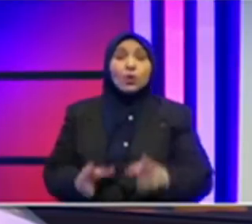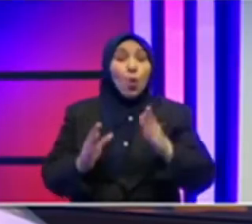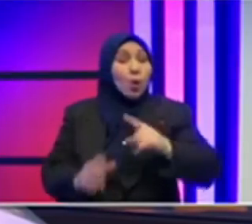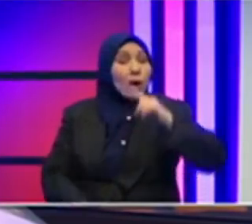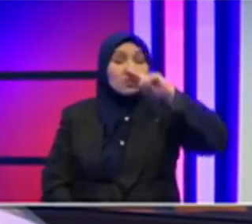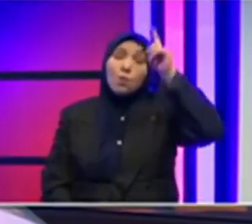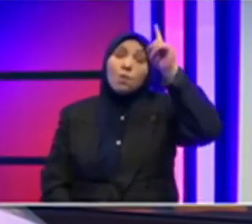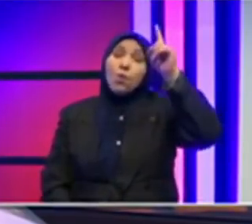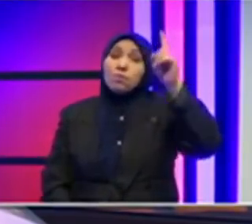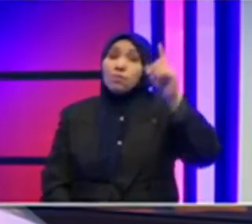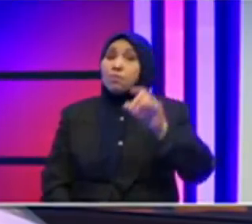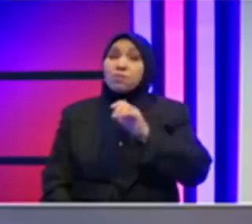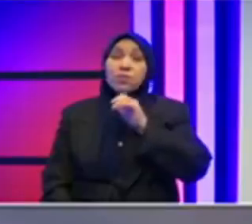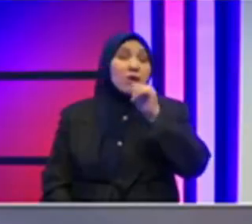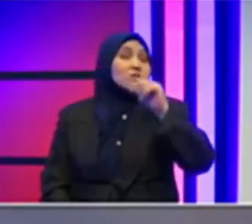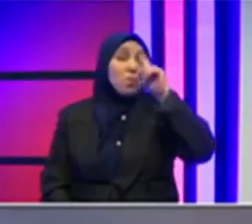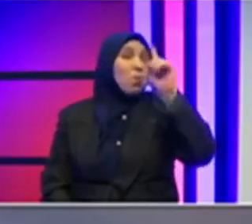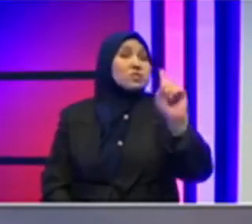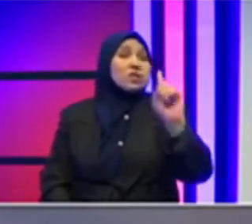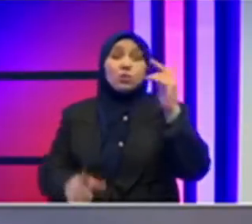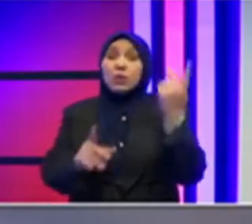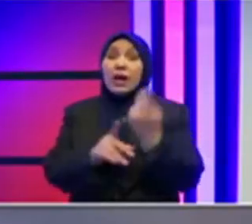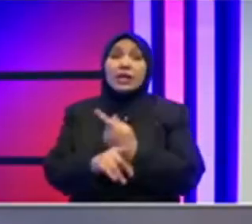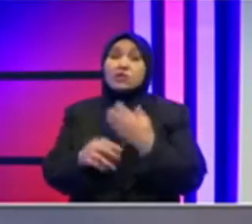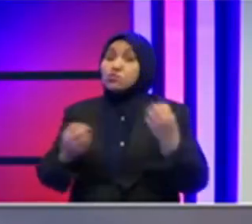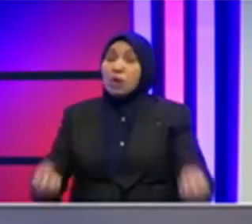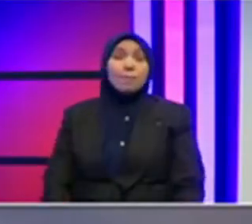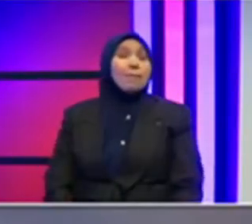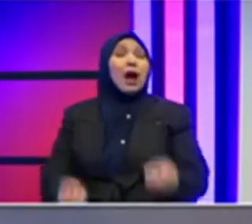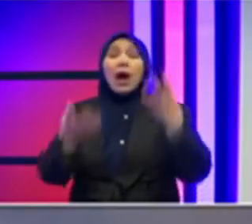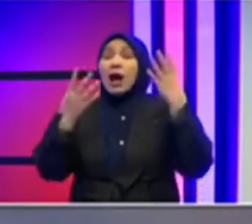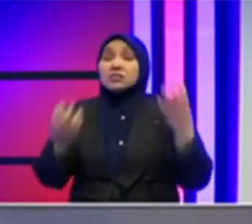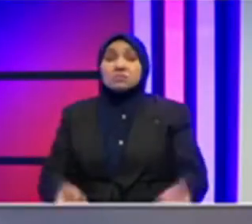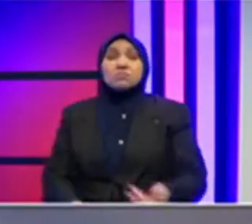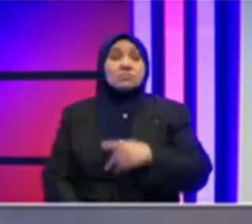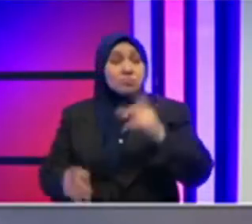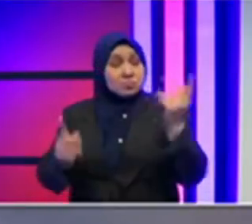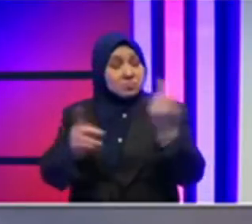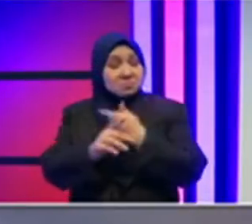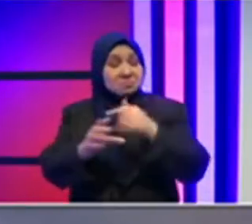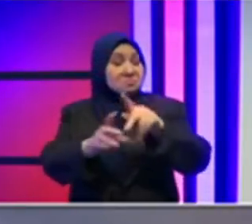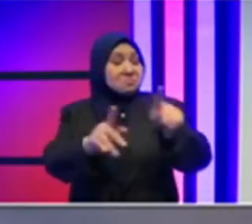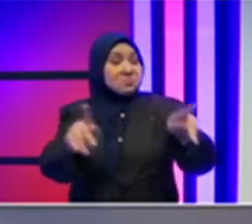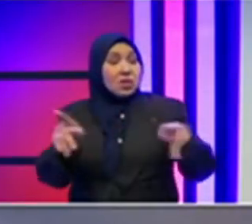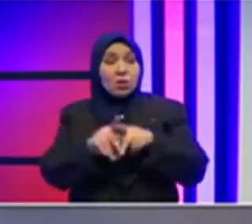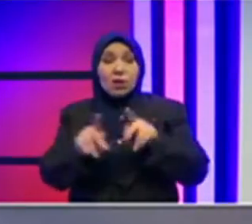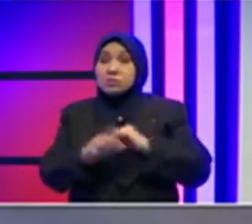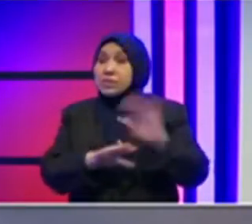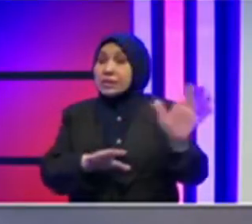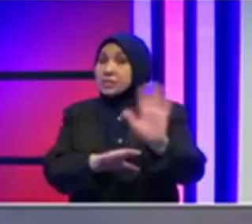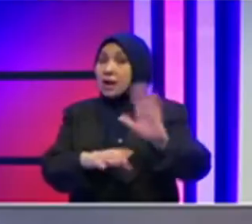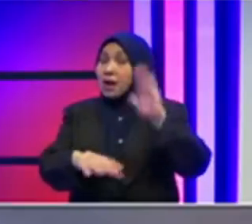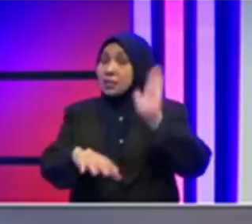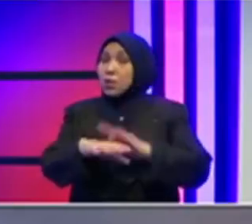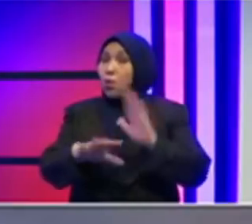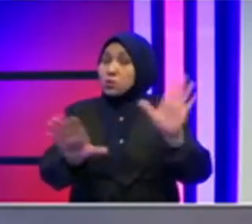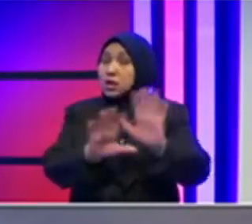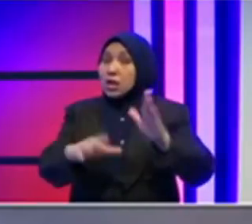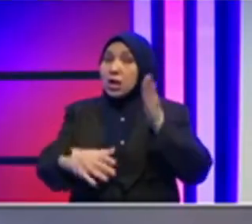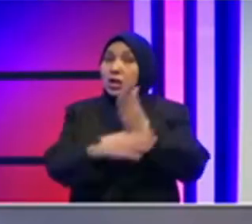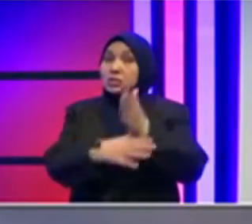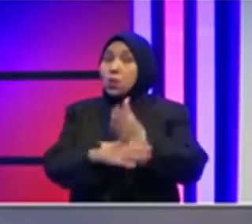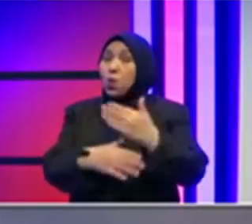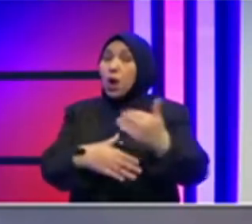ya. Dia bukannya sombong sekali aje. Dia sudah pun banyak kali dia, oh ini kawasan saya, jangan tegur, jangan kacau, awak